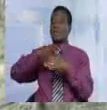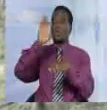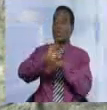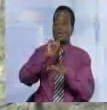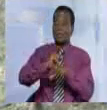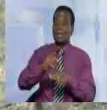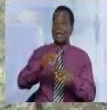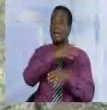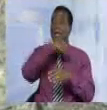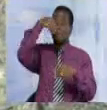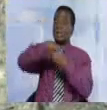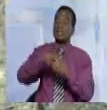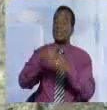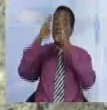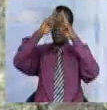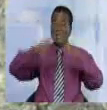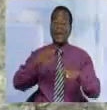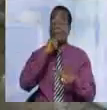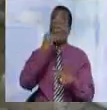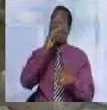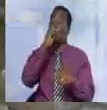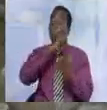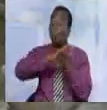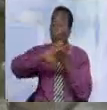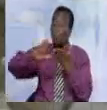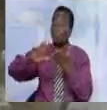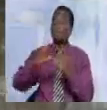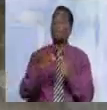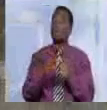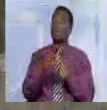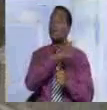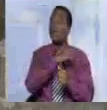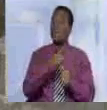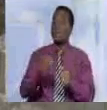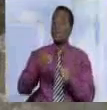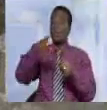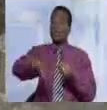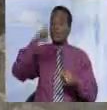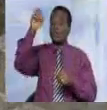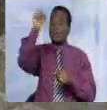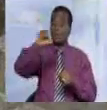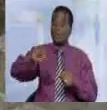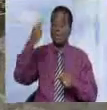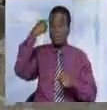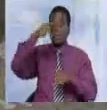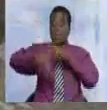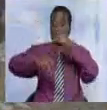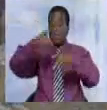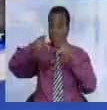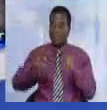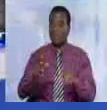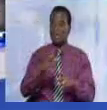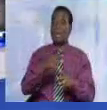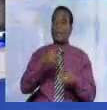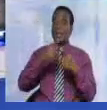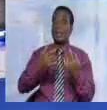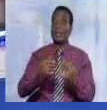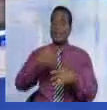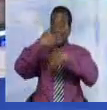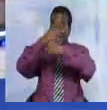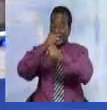d'un problème d'adduction en eau potable. Il est plus qu'opportun qu'une solution soit trouvée. Et cela part de la conception du